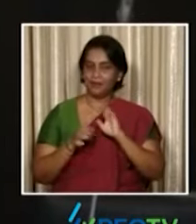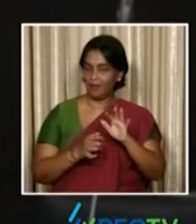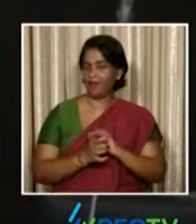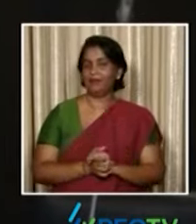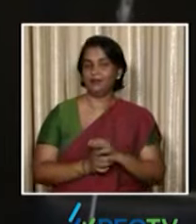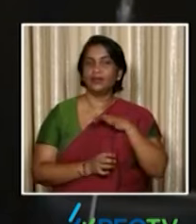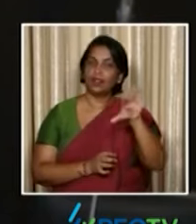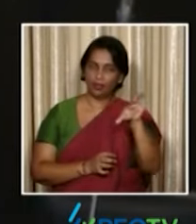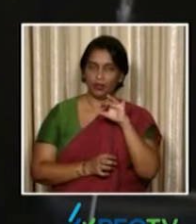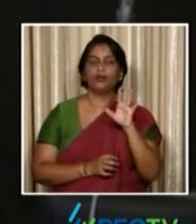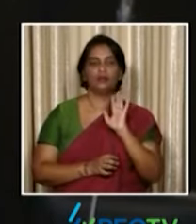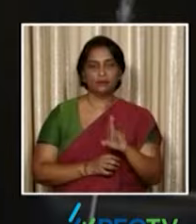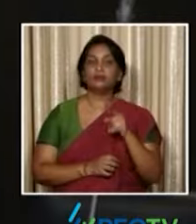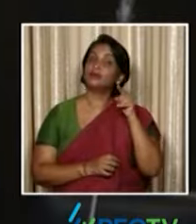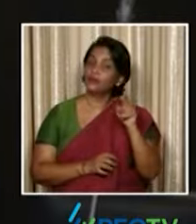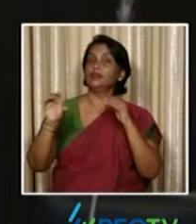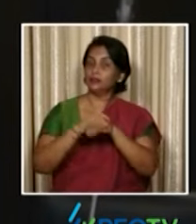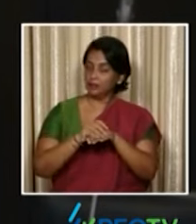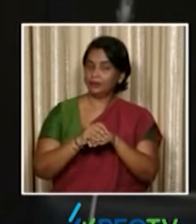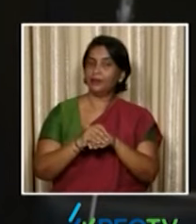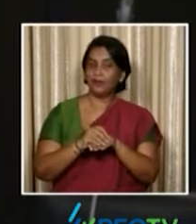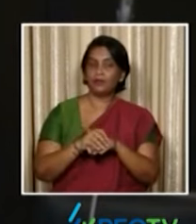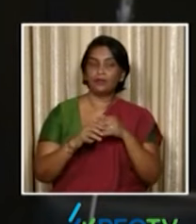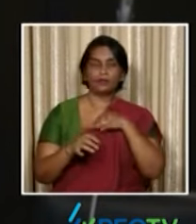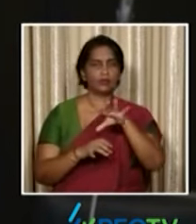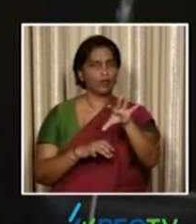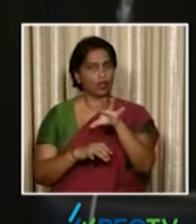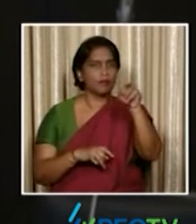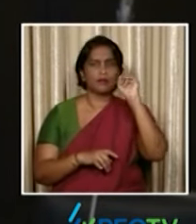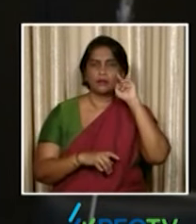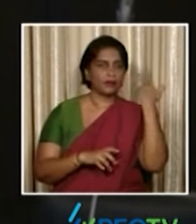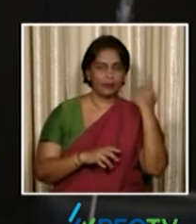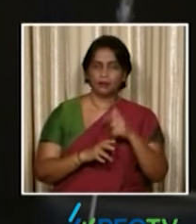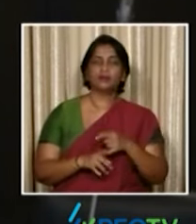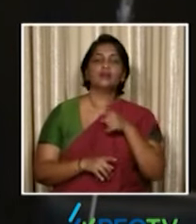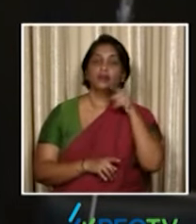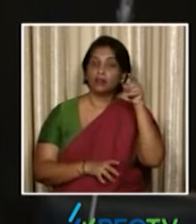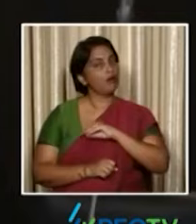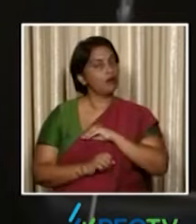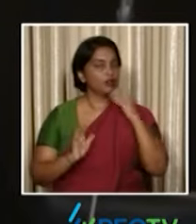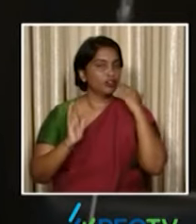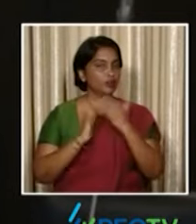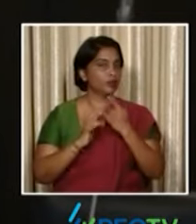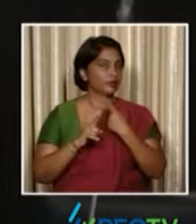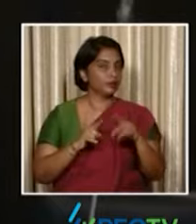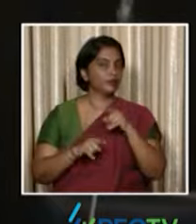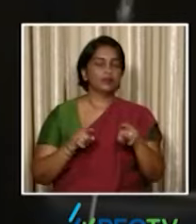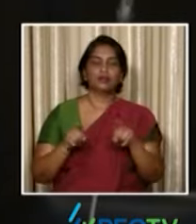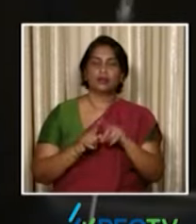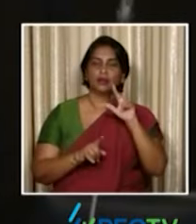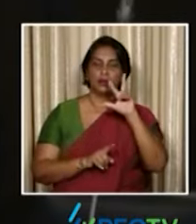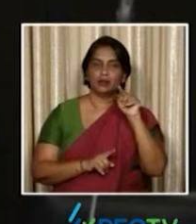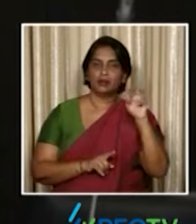අපි තෝරගත්තා තමයි. නමුත් එතුමා ඉදිරිපත් වෙනකොට අපි තෝරගනියද කියලාත් එතුමා දන්නේ නැහැ. අපි එතුමා වෙනුවෙන් ආපු මිනිස්සු නෙවෙයි. 8.3කට